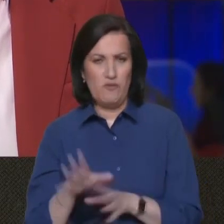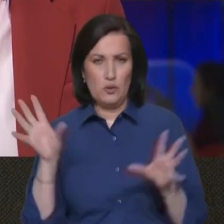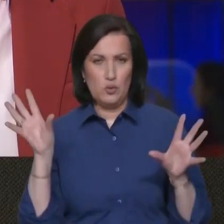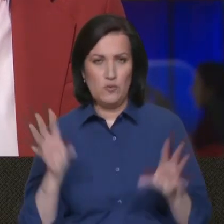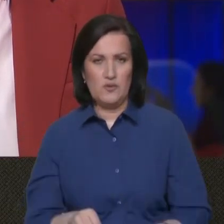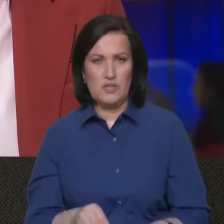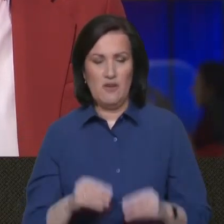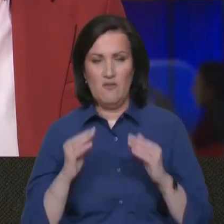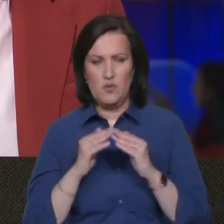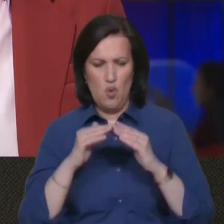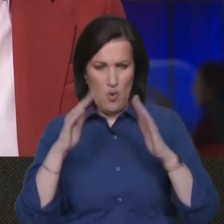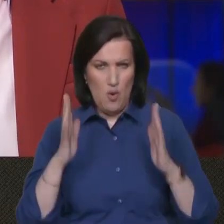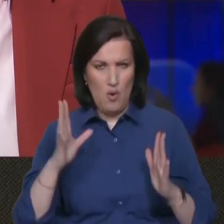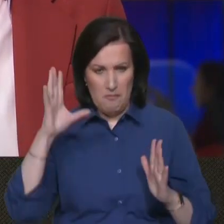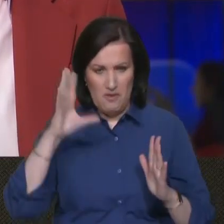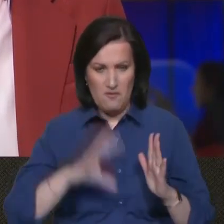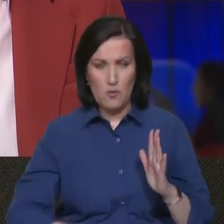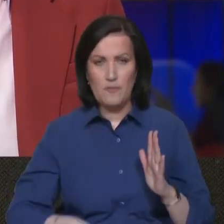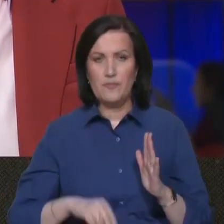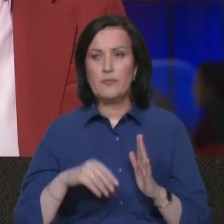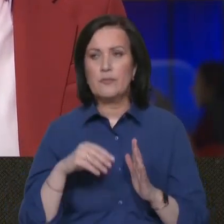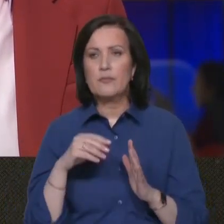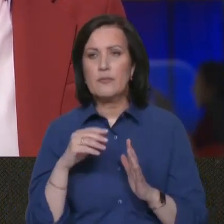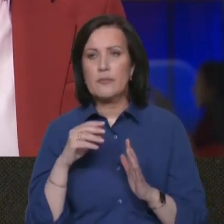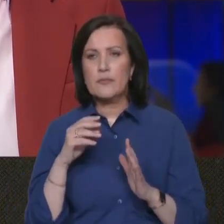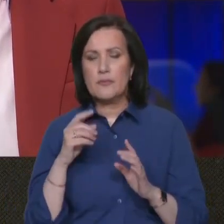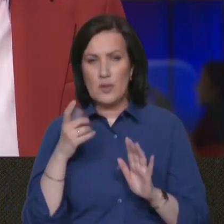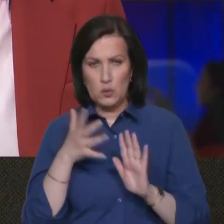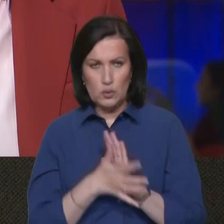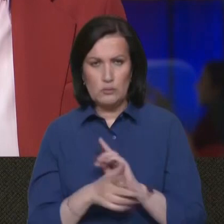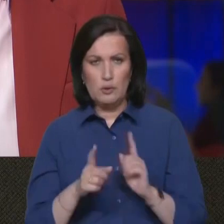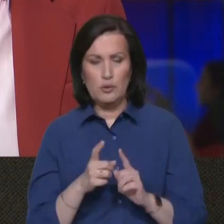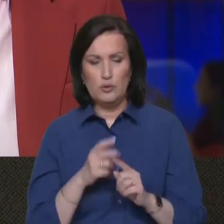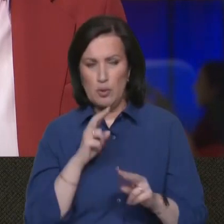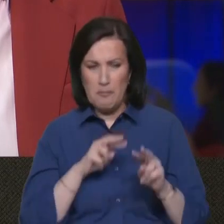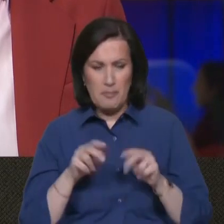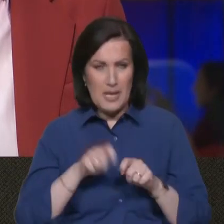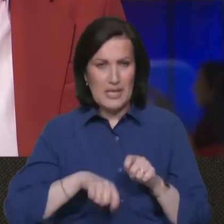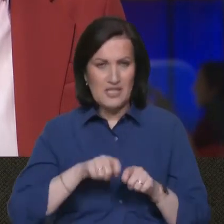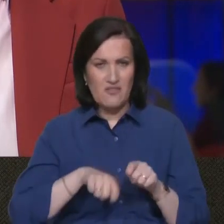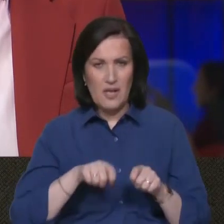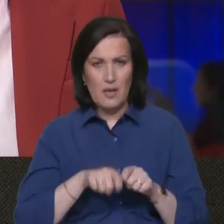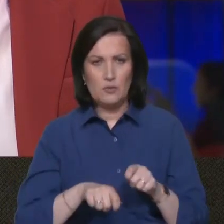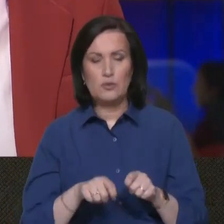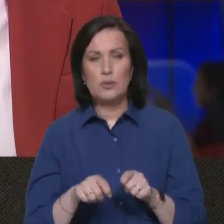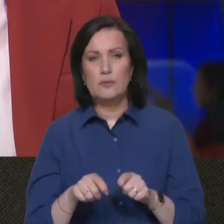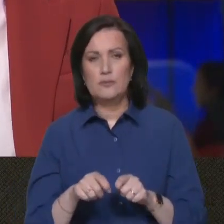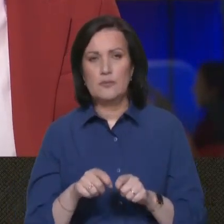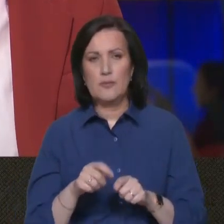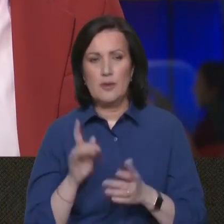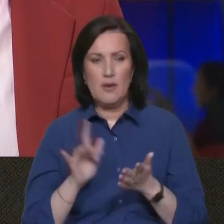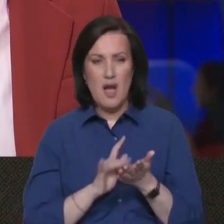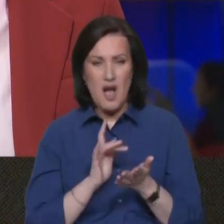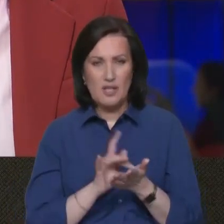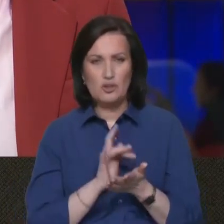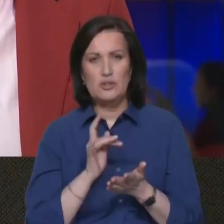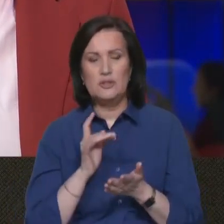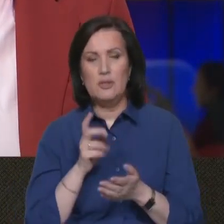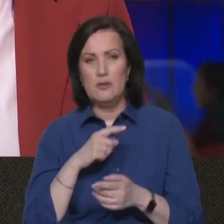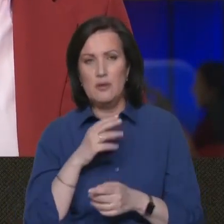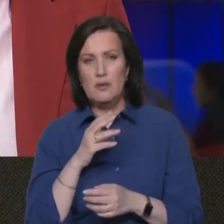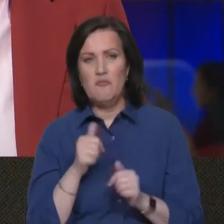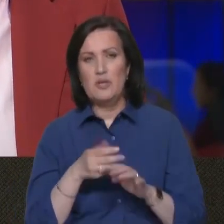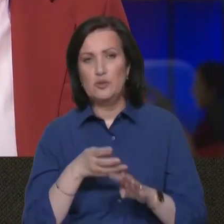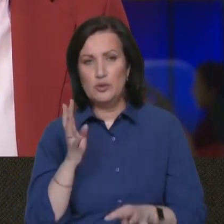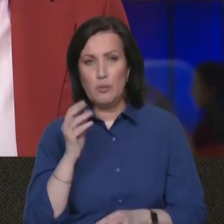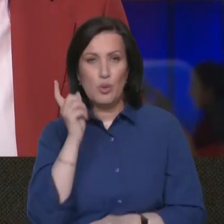все, домівку. Одночасно, зрозуміло, що передивляються гаджети, тобто мова йдеться в